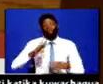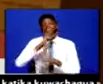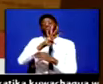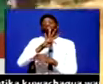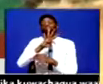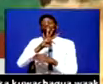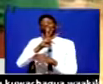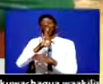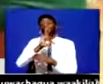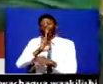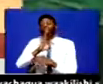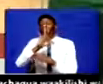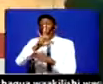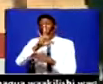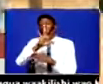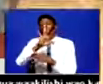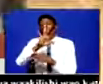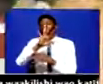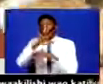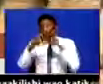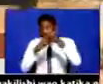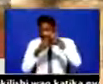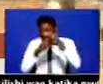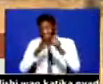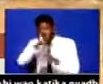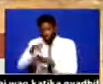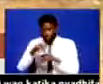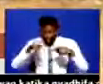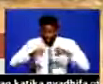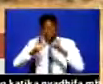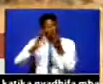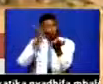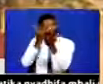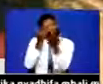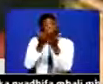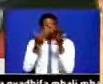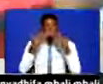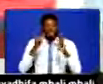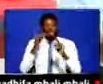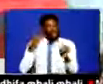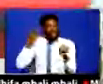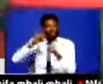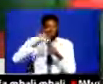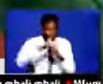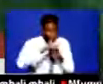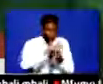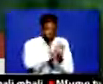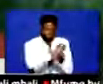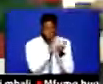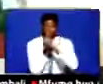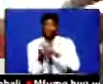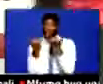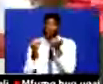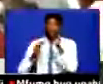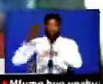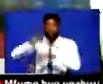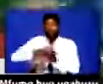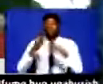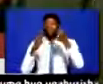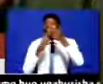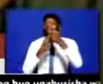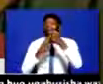4359 walitumia fursa hiyo kwa kuwasilisha maombi ya kubadili taaluma zao, na sasa zaidi ya 90% ya